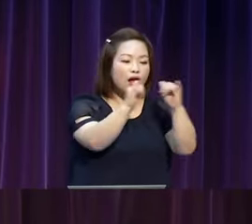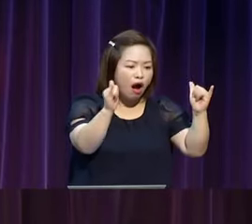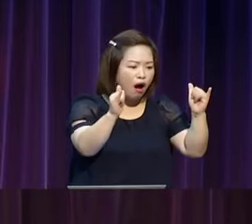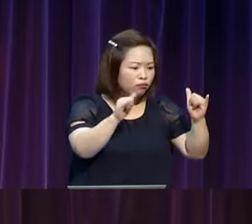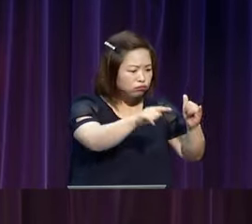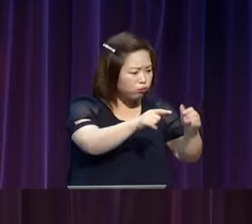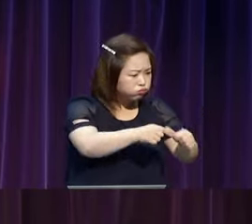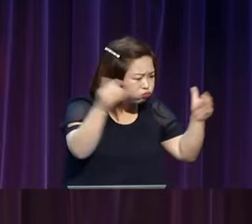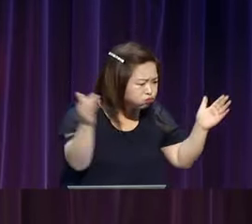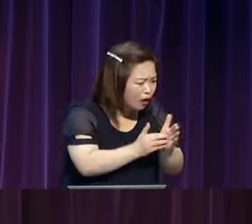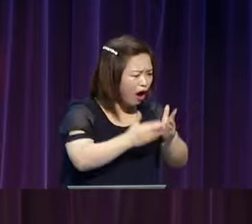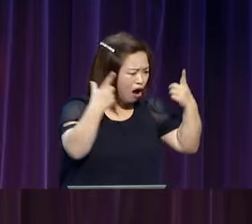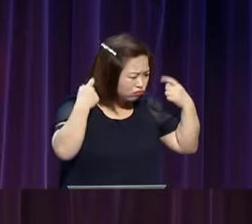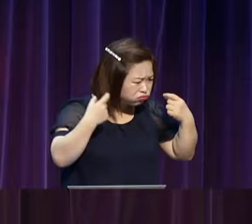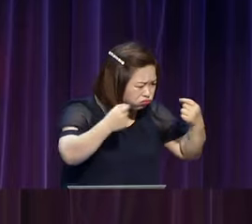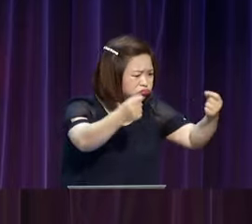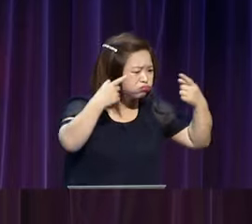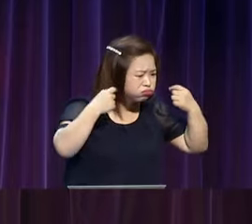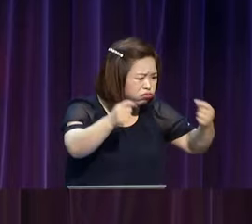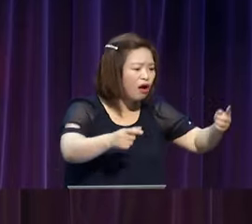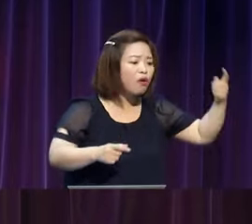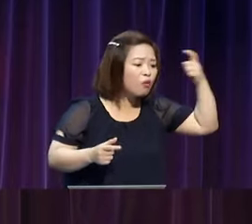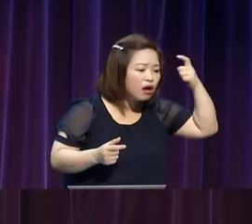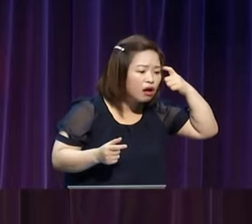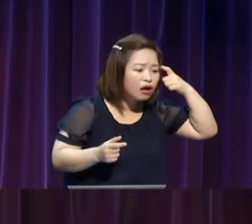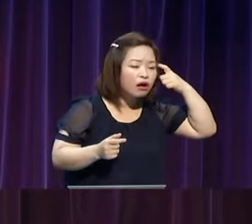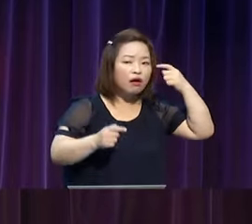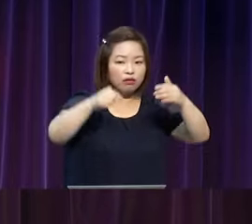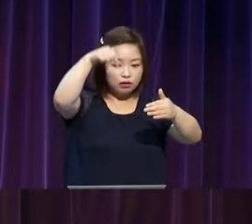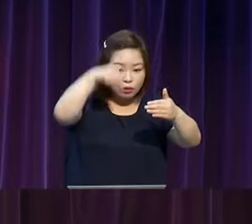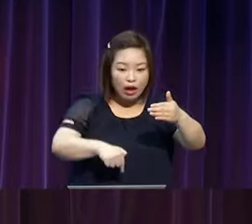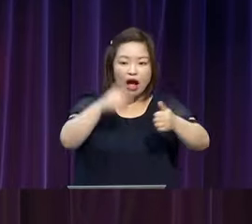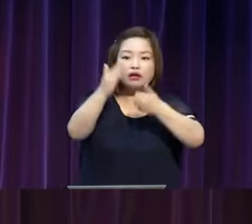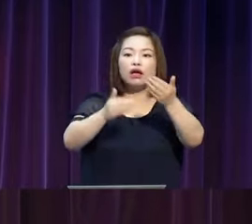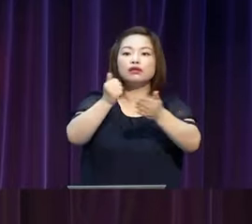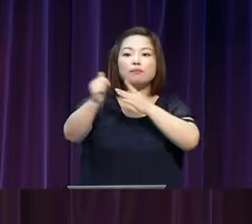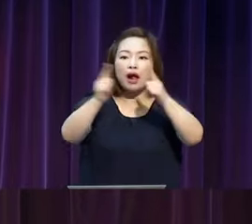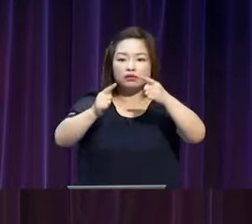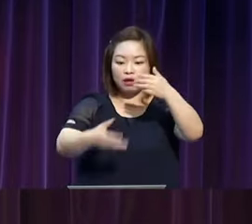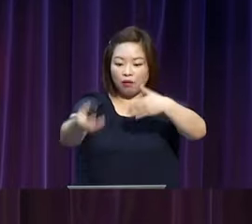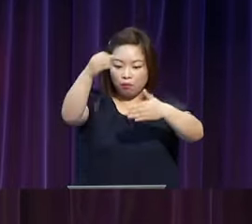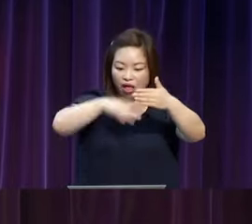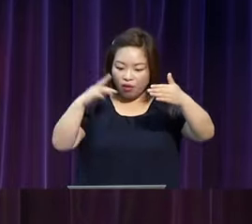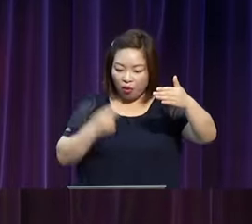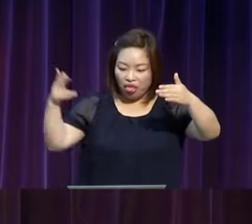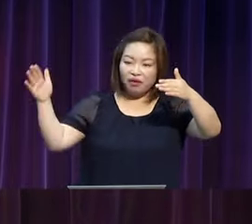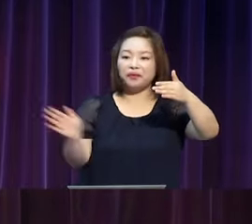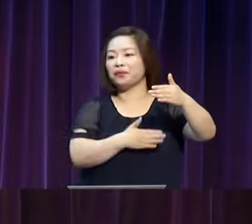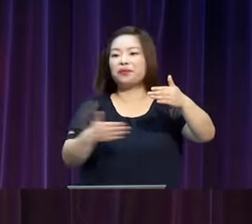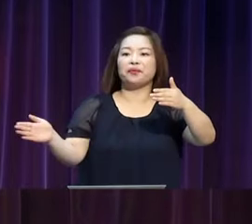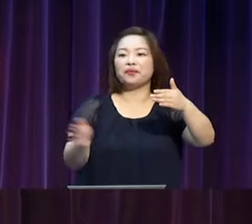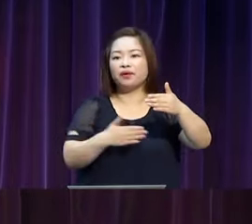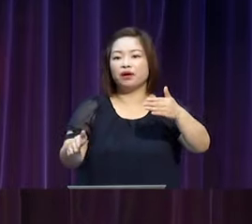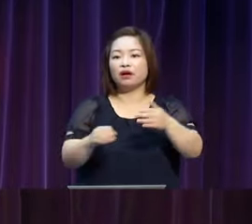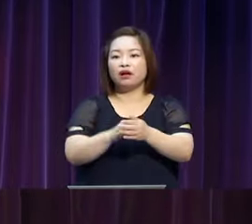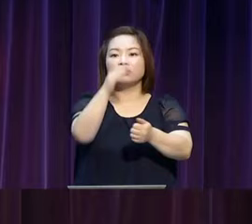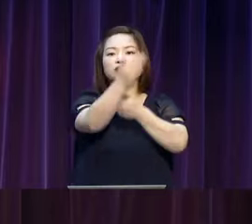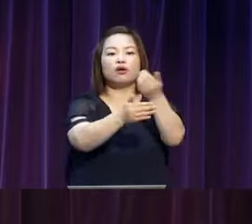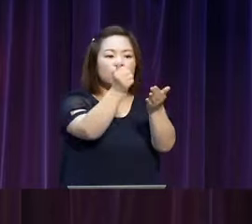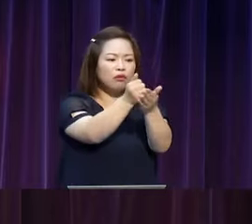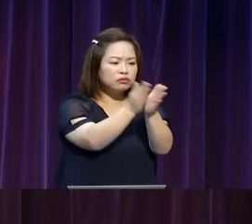바뀌냐? 하나님의 말씀이 마음속에 없는 거예요. 성경을 안 읽으니까